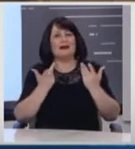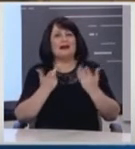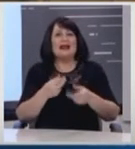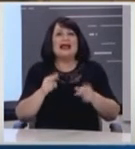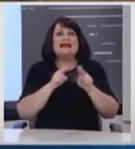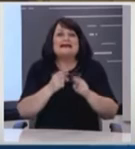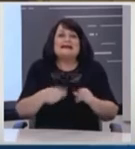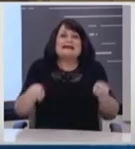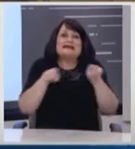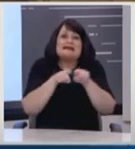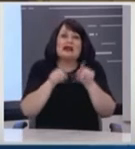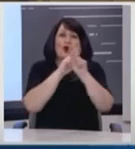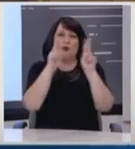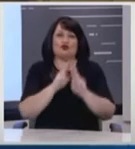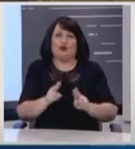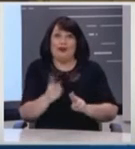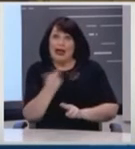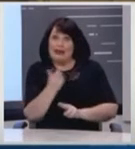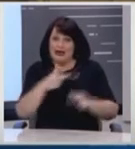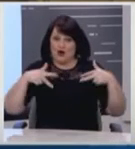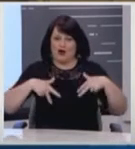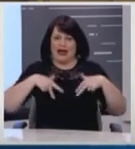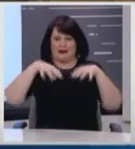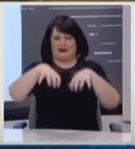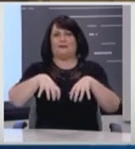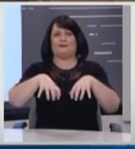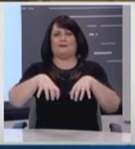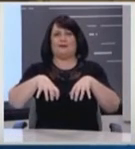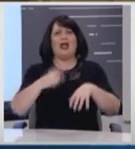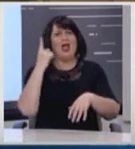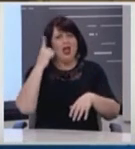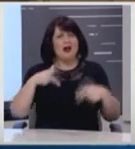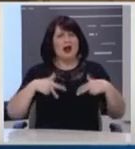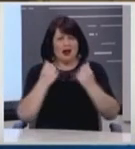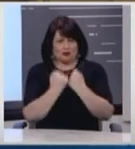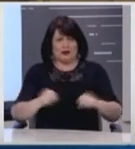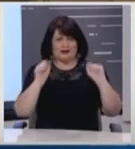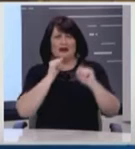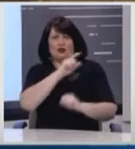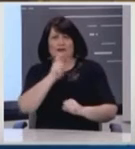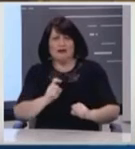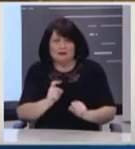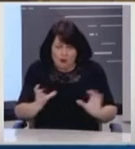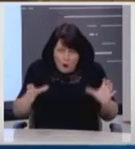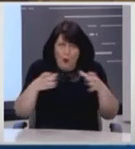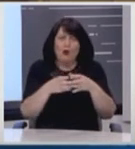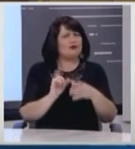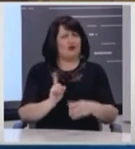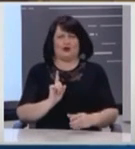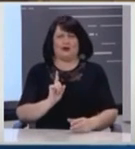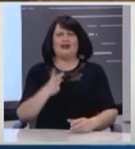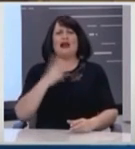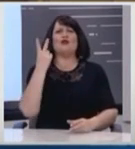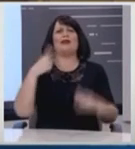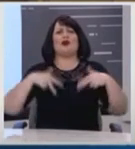συνομοσπονδιακής λύσης δύο κρατών και όχι ενός ανεξάρτητου και βιώσιμου ομόσπονδου κράτους.